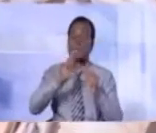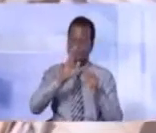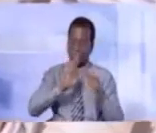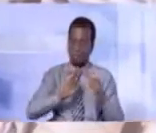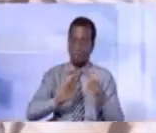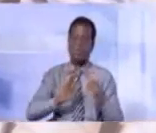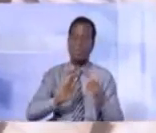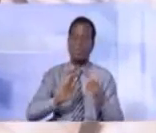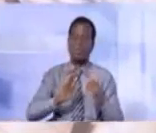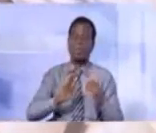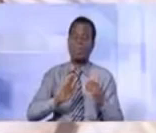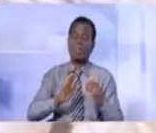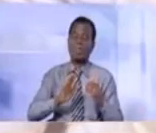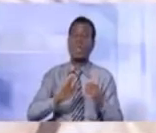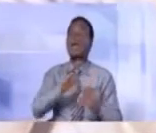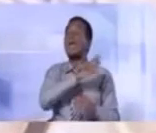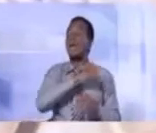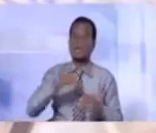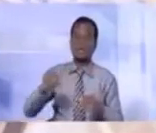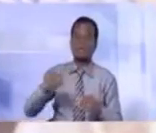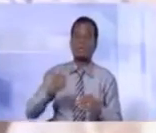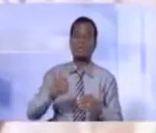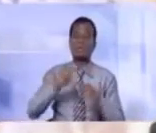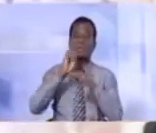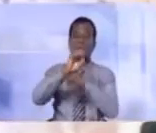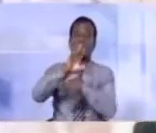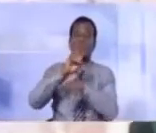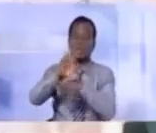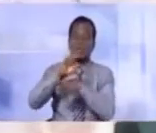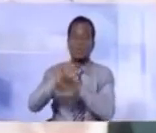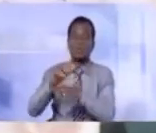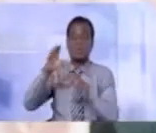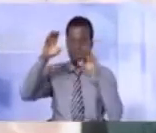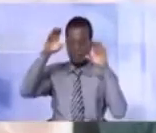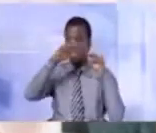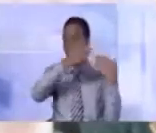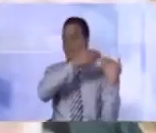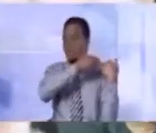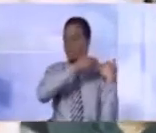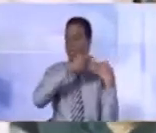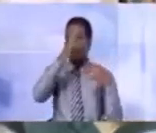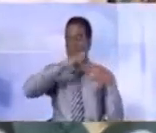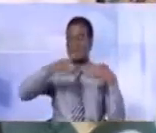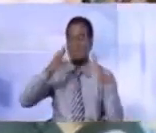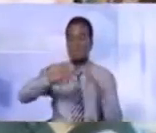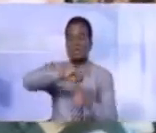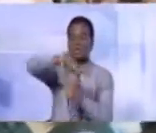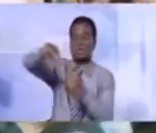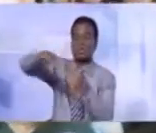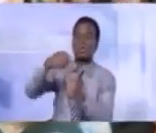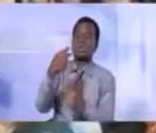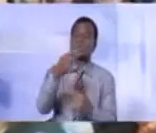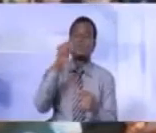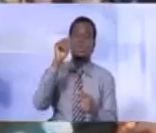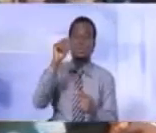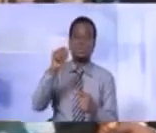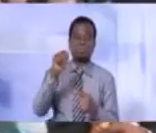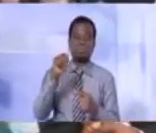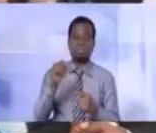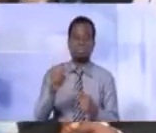ainsi les recommandations et propositions des chefs religieux s'articule autour des points suivants